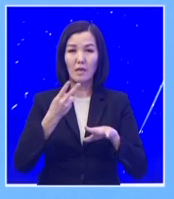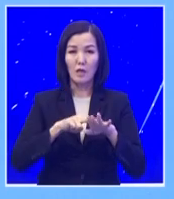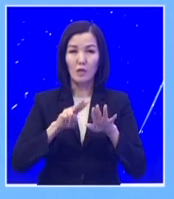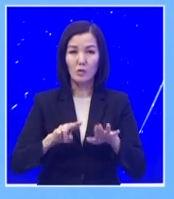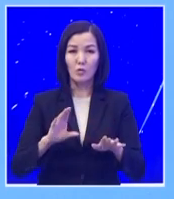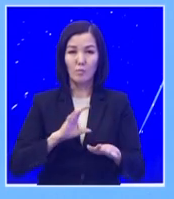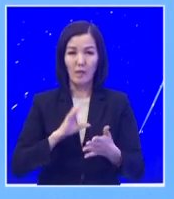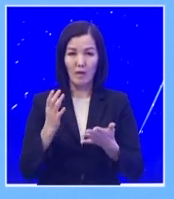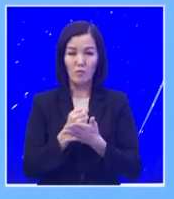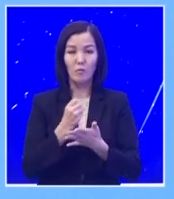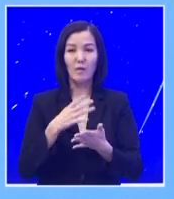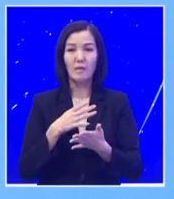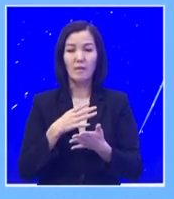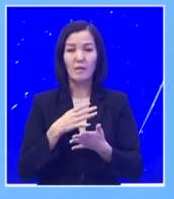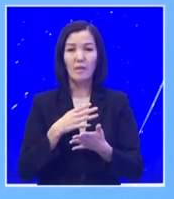алып келген